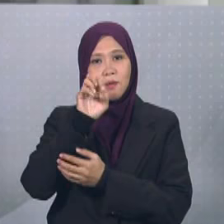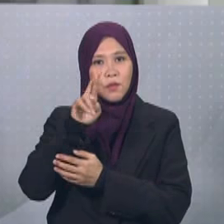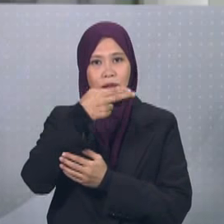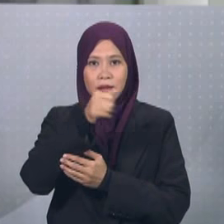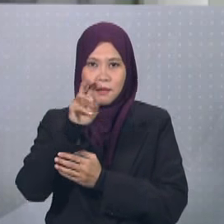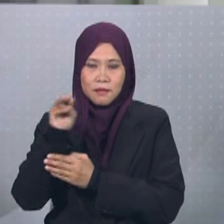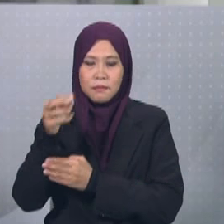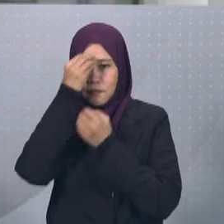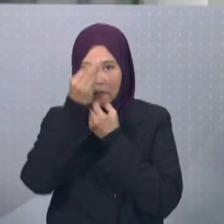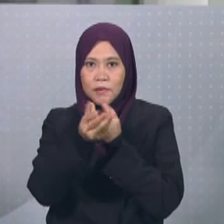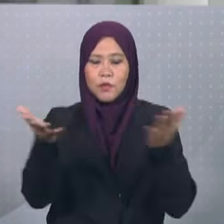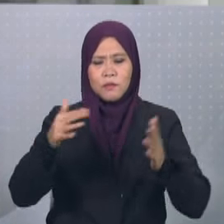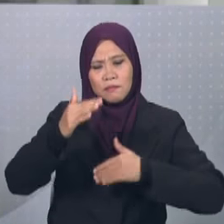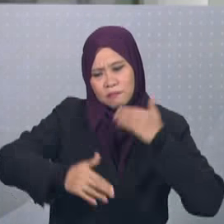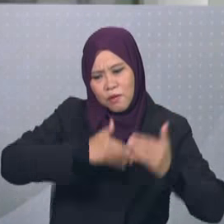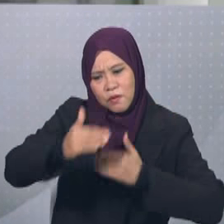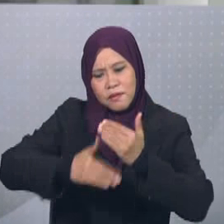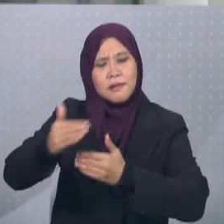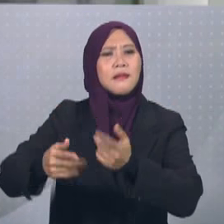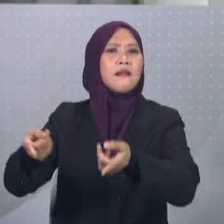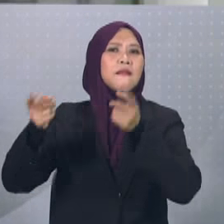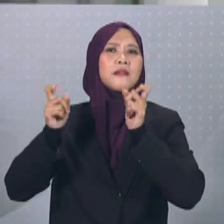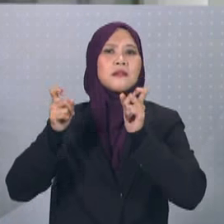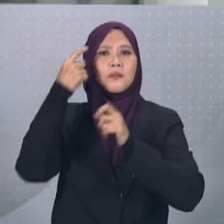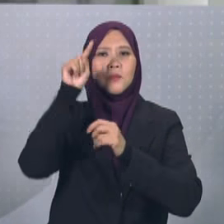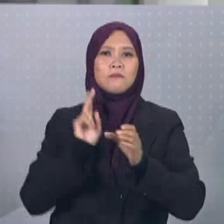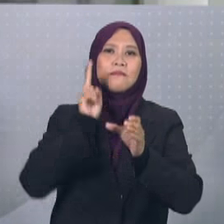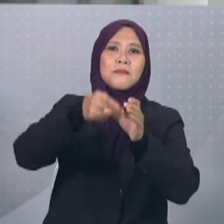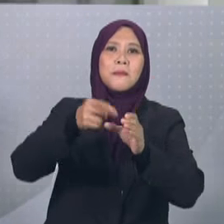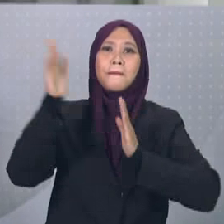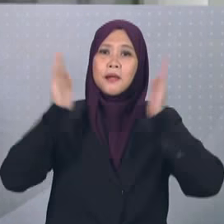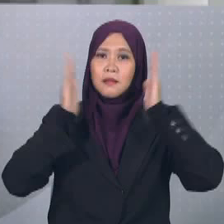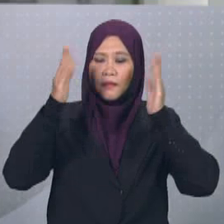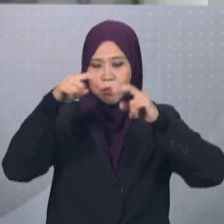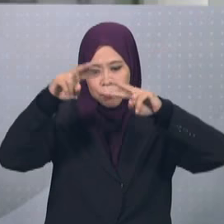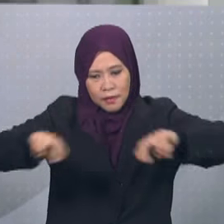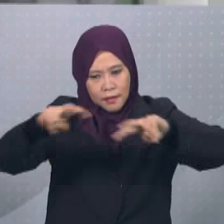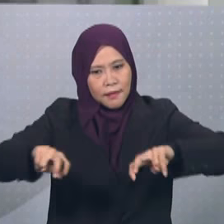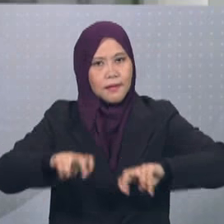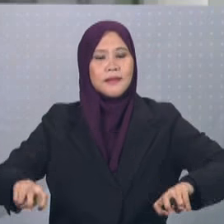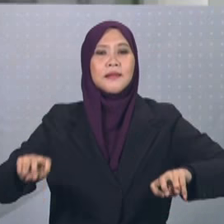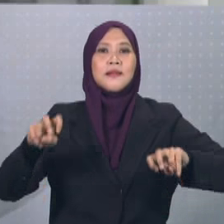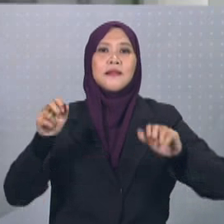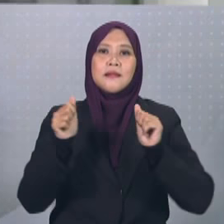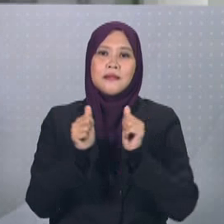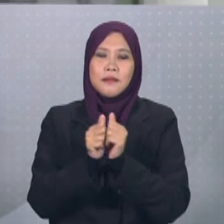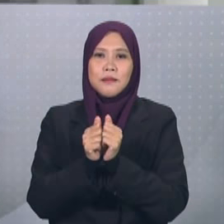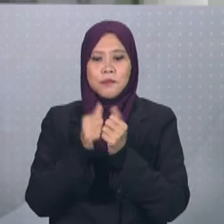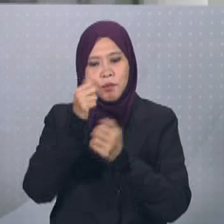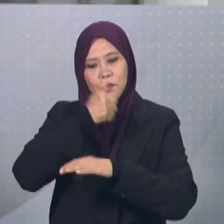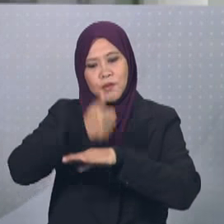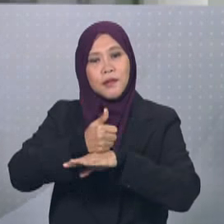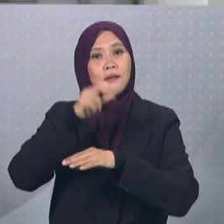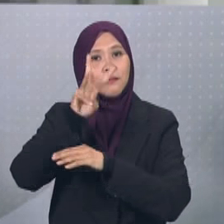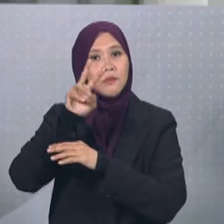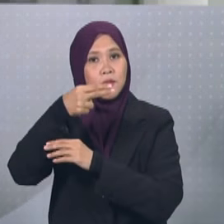media memaklumkan proses itu akan disegerakan selaras penyertaan Malaysia dalam kaji selidik solidariti dilancarkan Pertubuhan